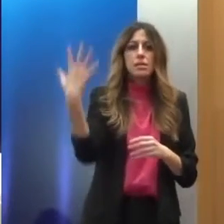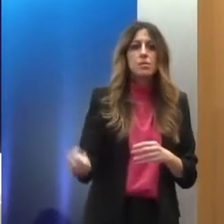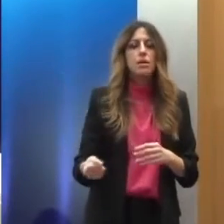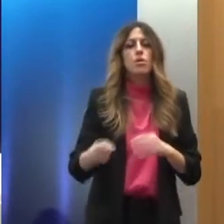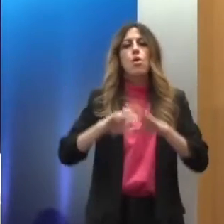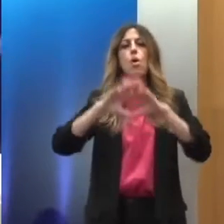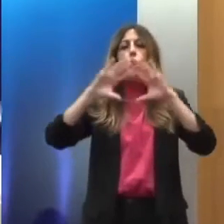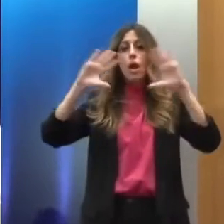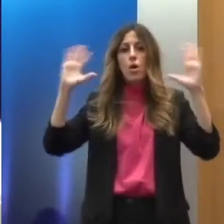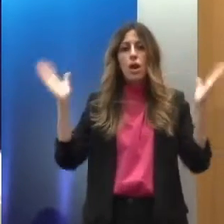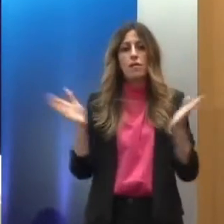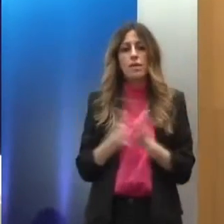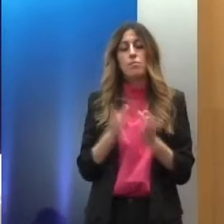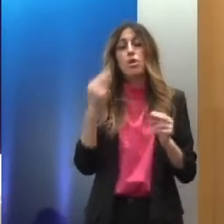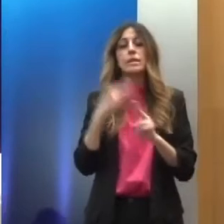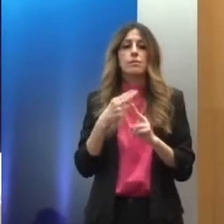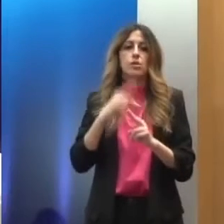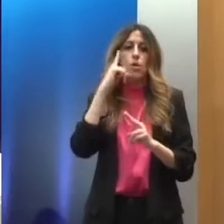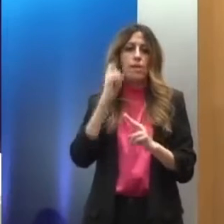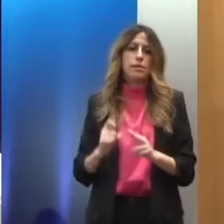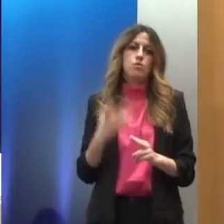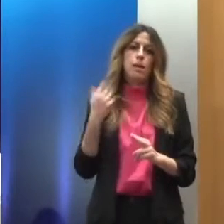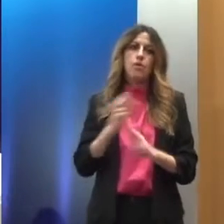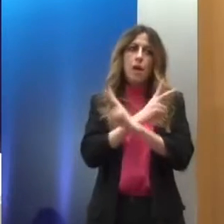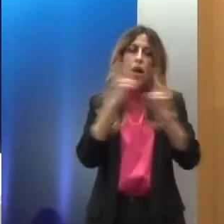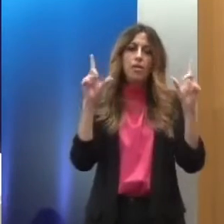κάτι το οποίο είναι πολύ σημαντικό. Φυσικά,